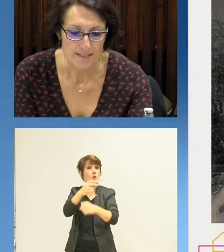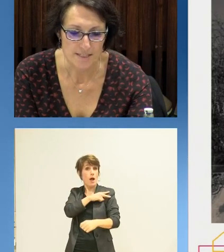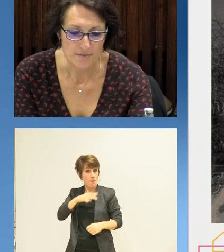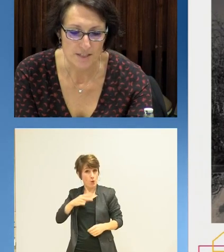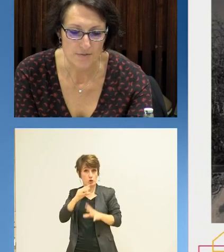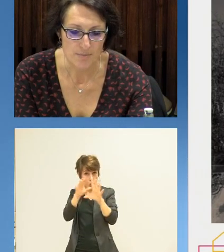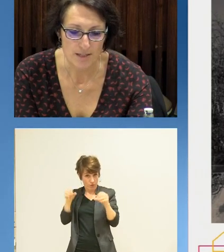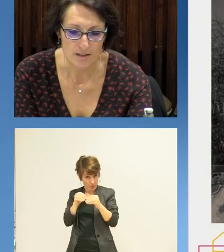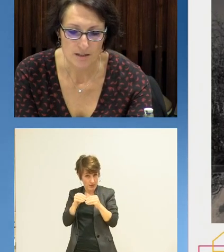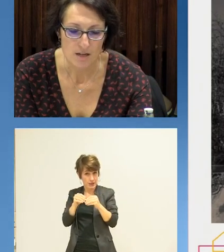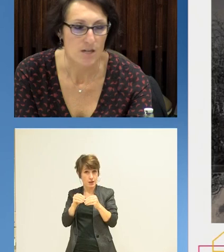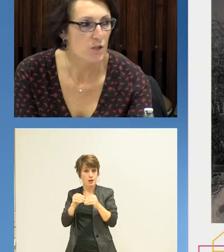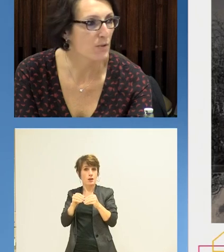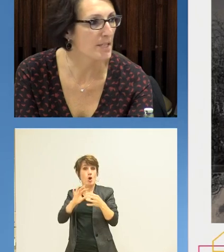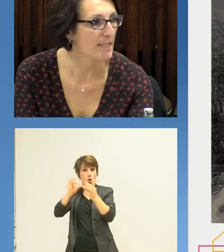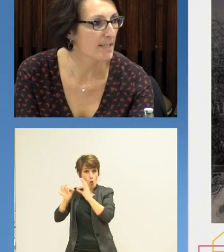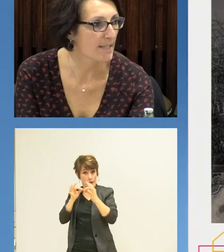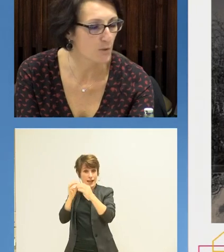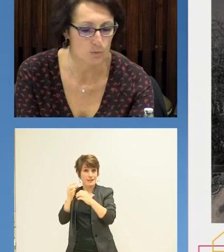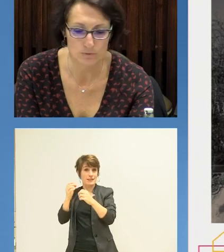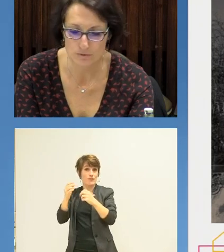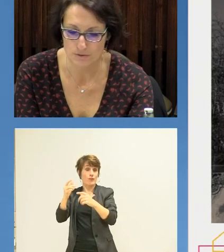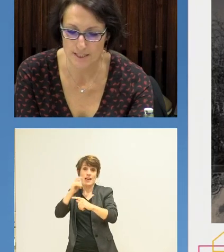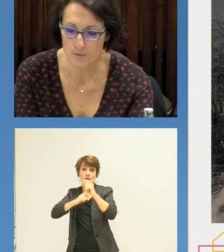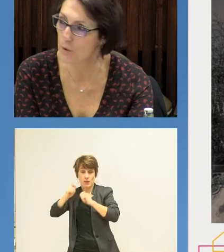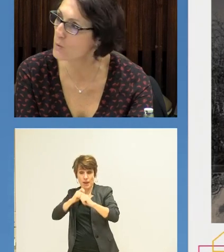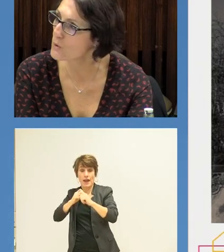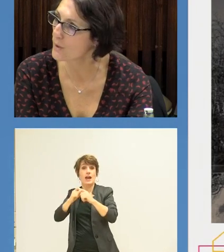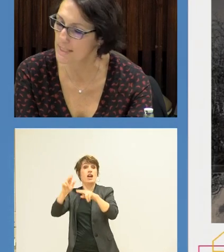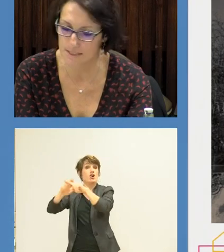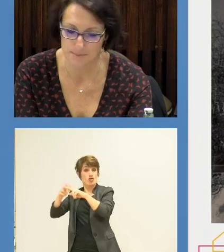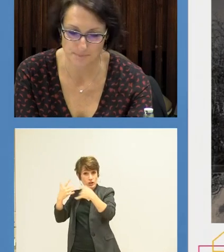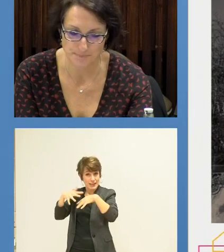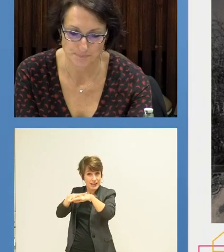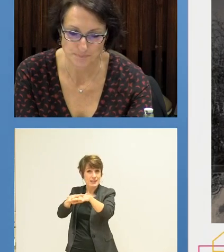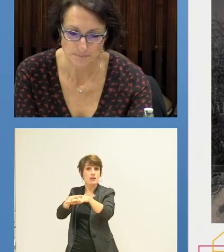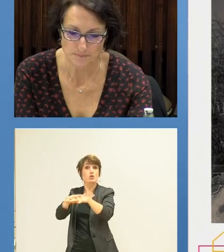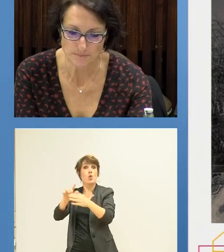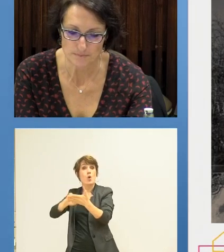coopérative éphémère un chantier d'insertion et une ressourcerie